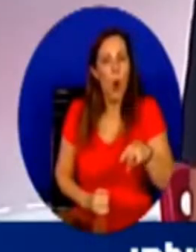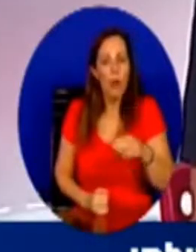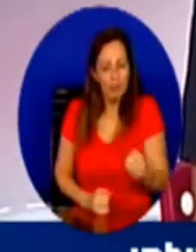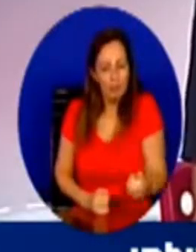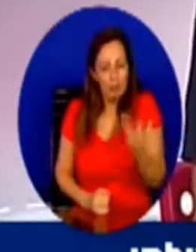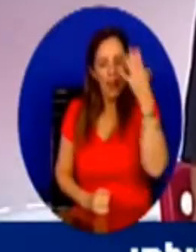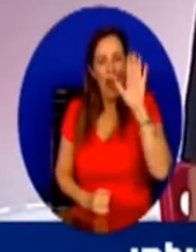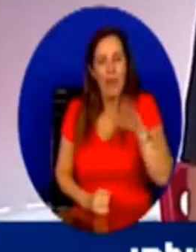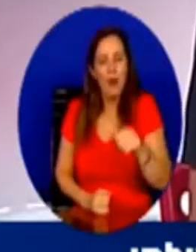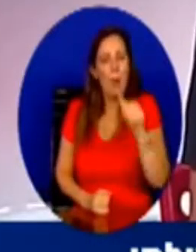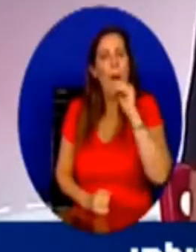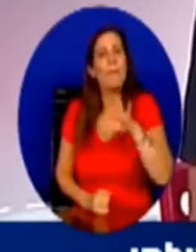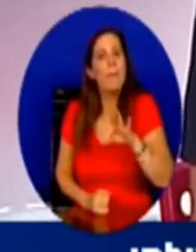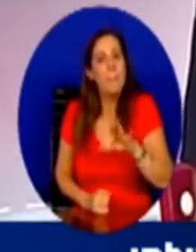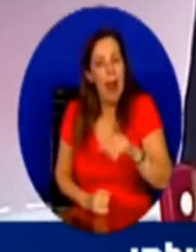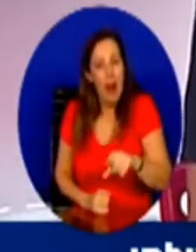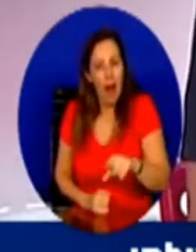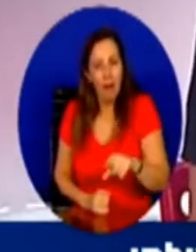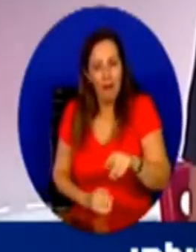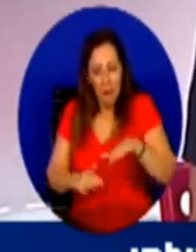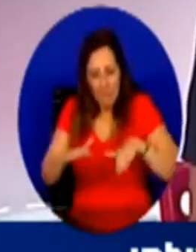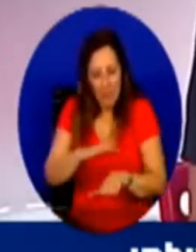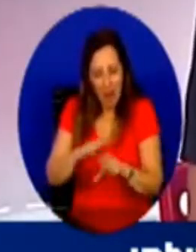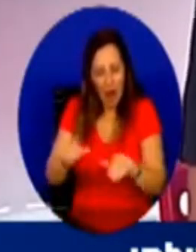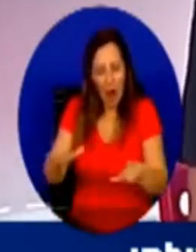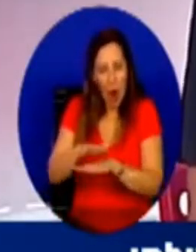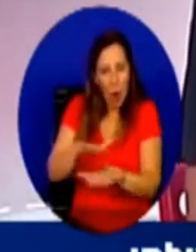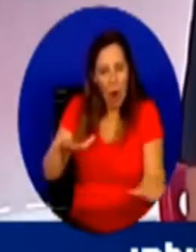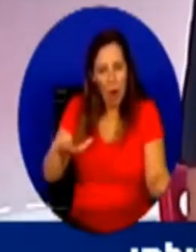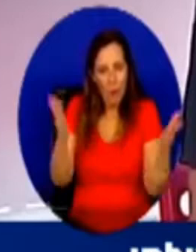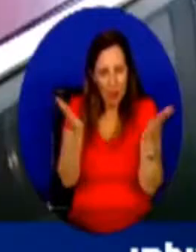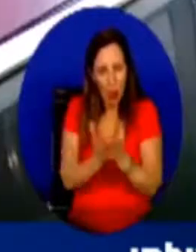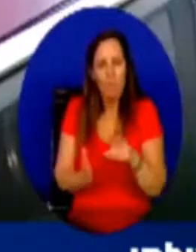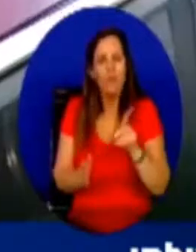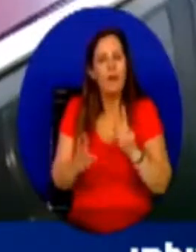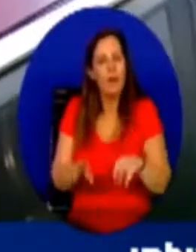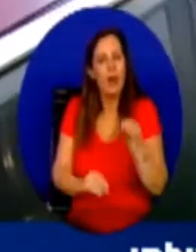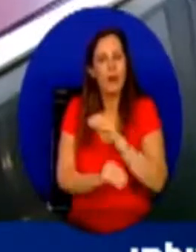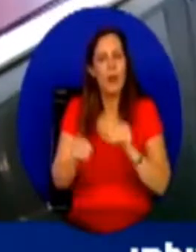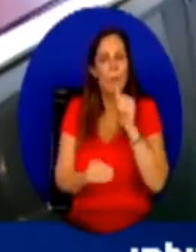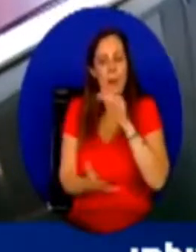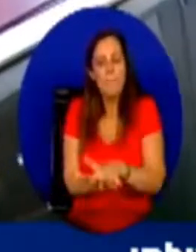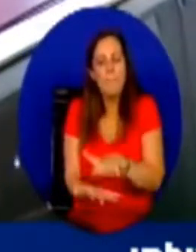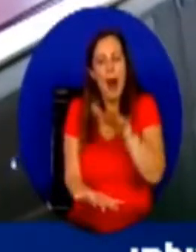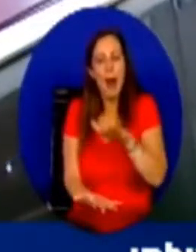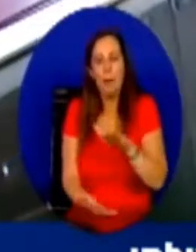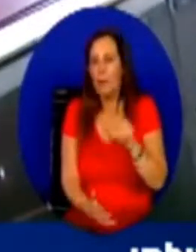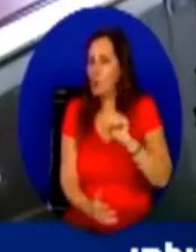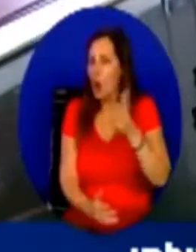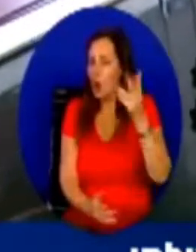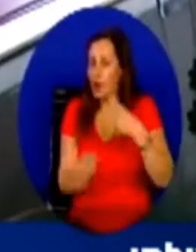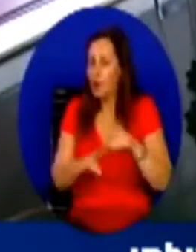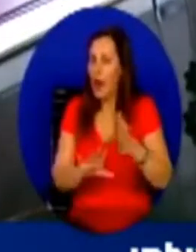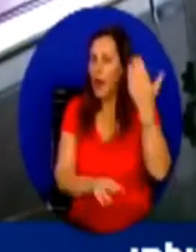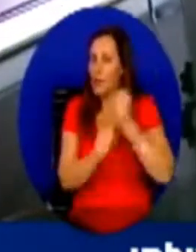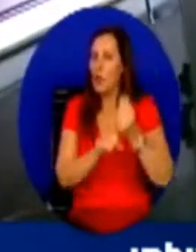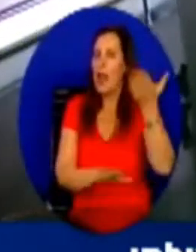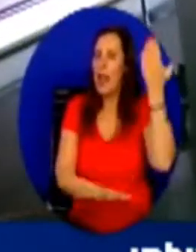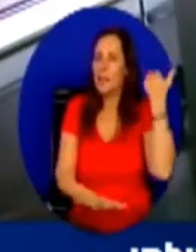לגדול במים מליחים, מים שנמצאים בשפע מתחת לקרקעות הנגב, בעצם מאפשרים להשתמש במאגרי מים שקודם לא היו